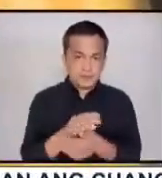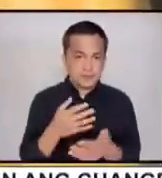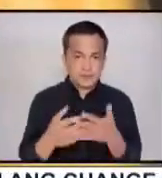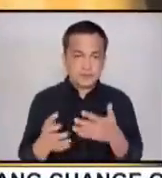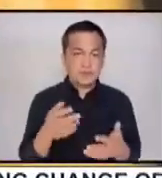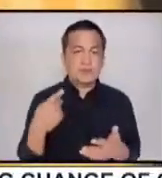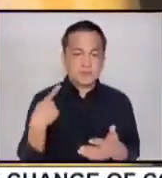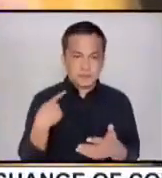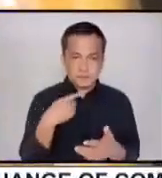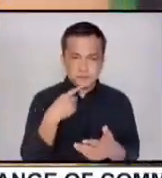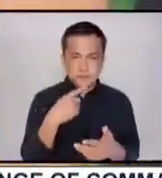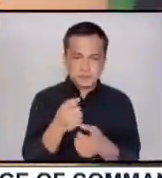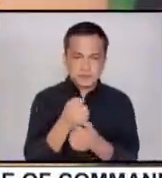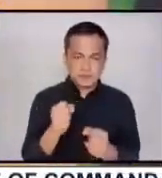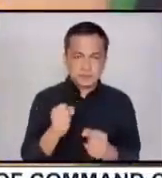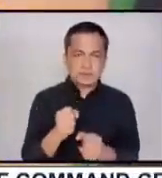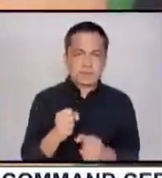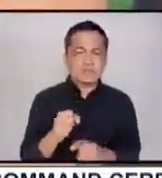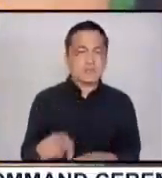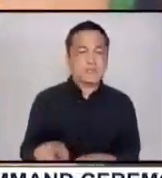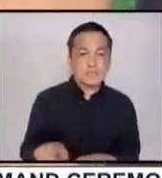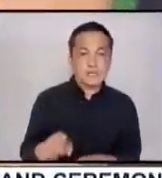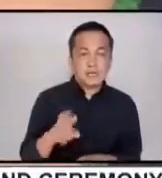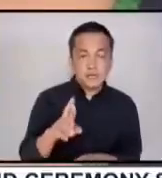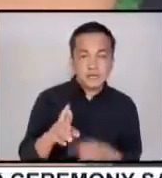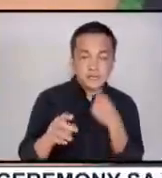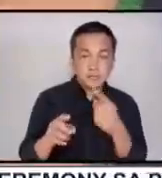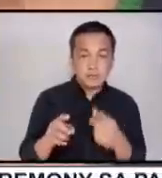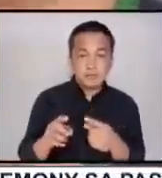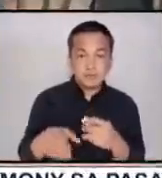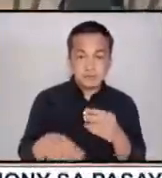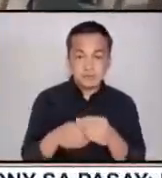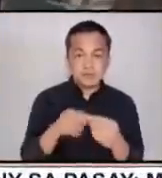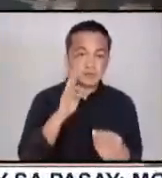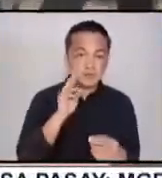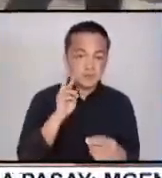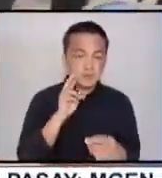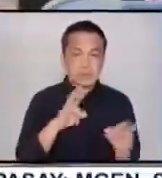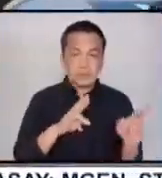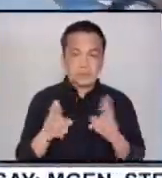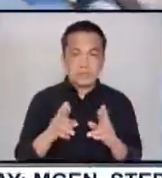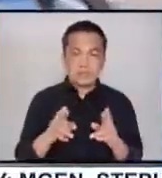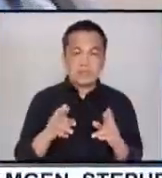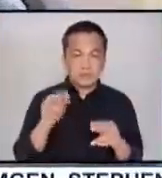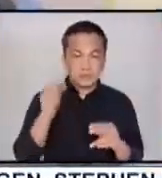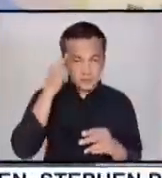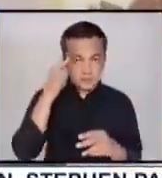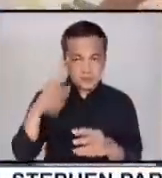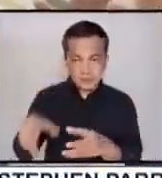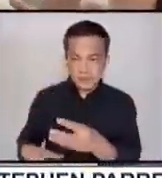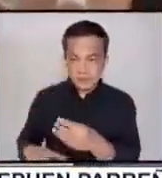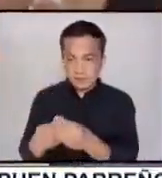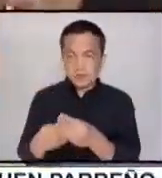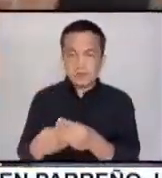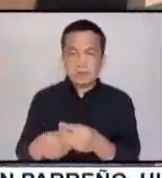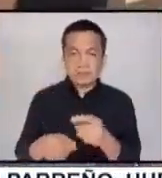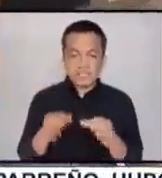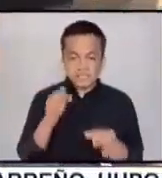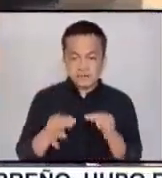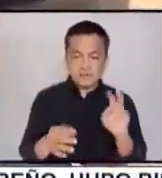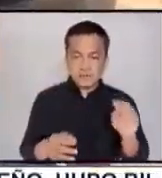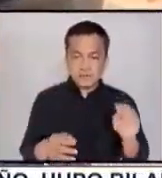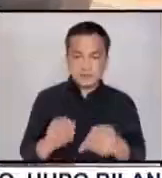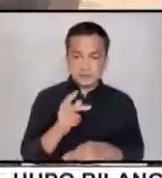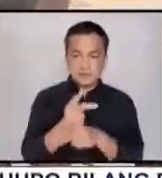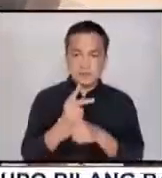itong CPR. Dagdag pa ni Vergere, handa ang gobyerno na mag-subsidize kung kinakailangan para maproteksyonan ng